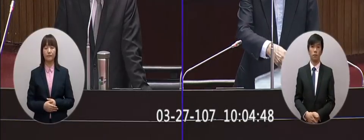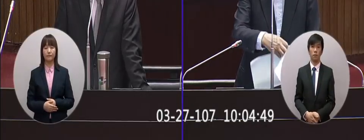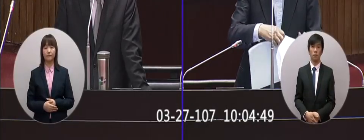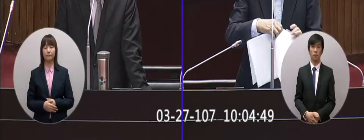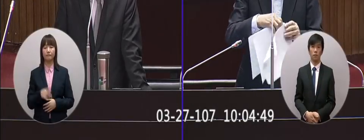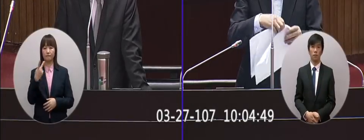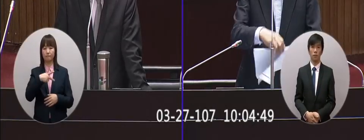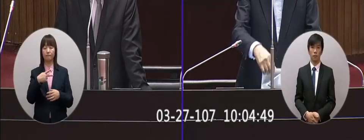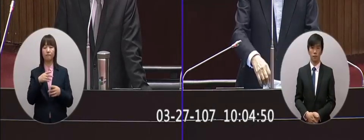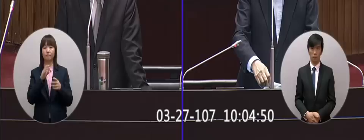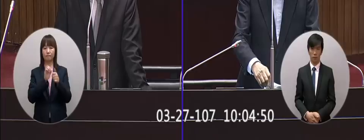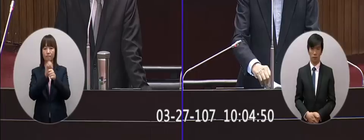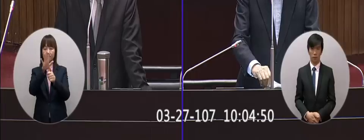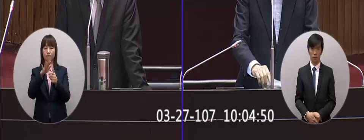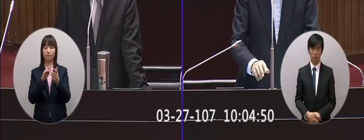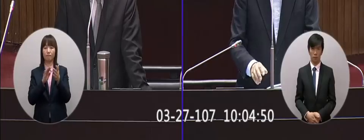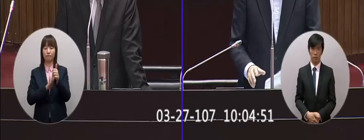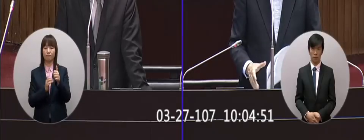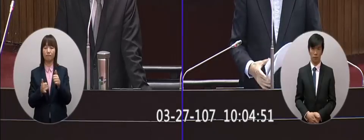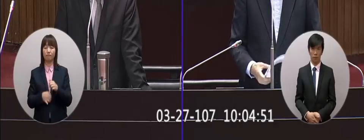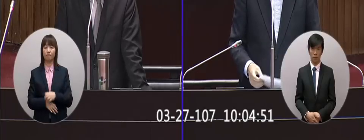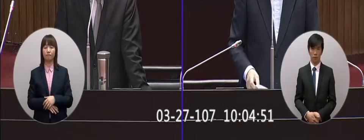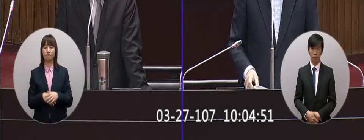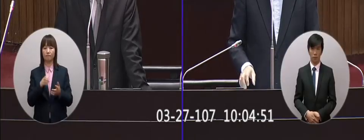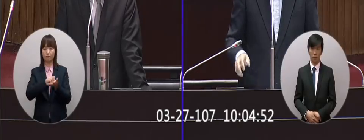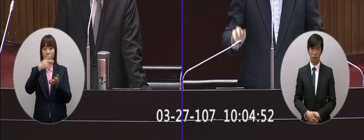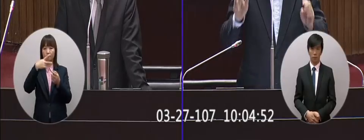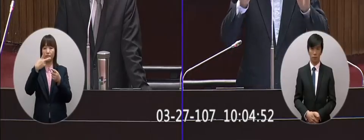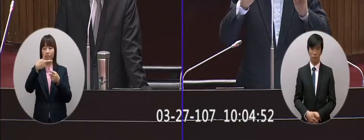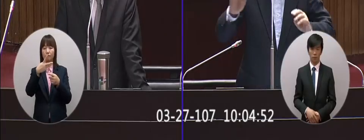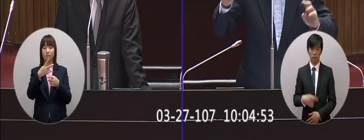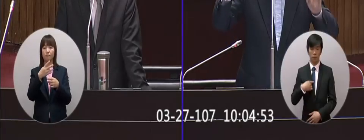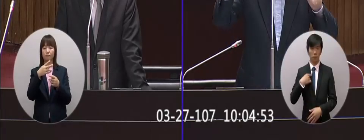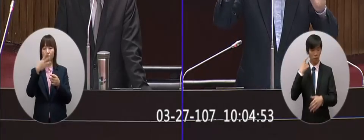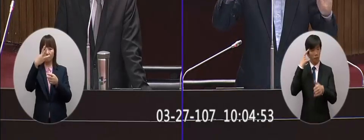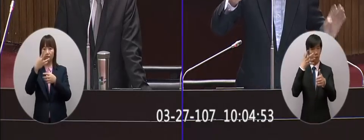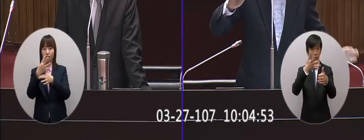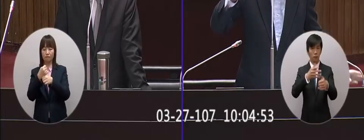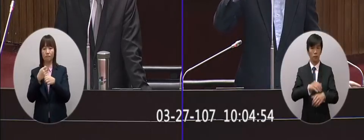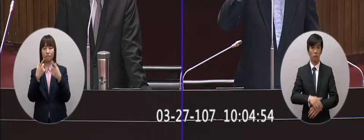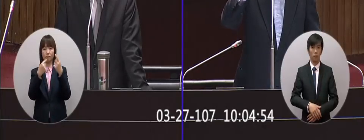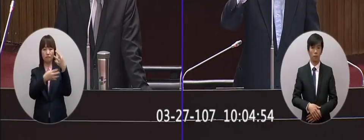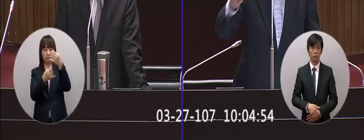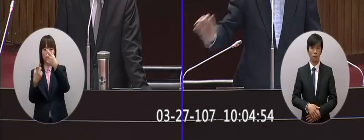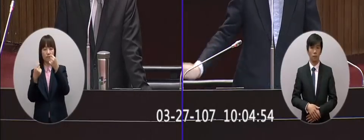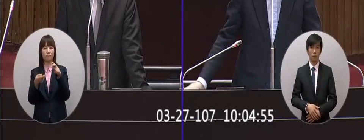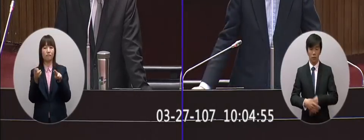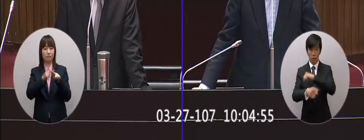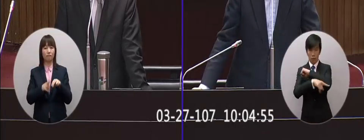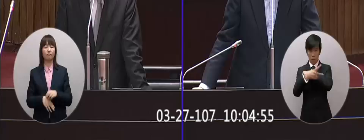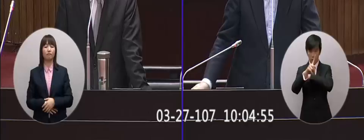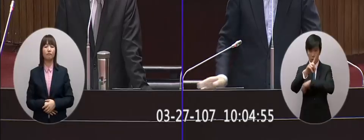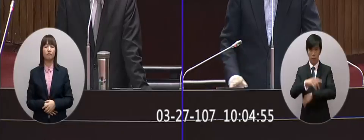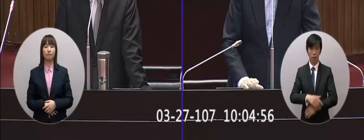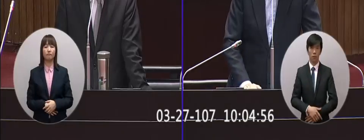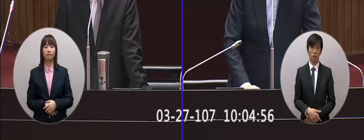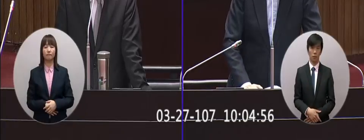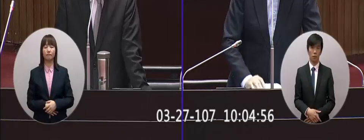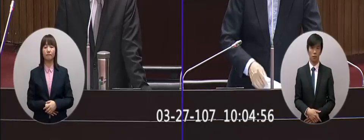那个再跟会员报告， 我请教一下哈。 核二呢？核三也会如期除役。 最后我要请教一下